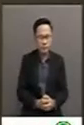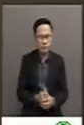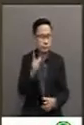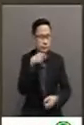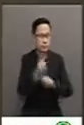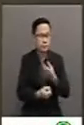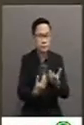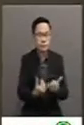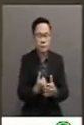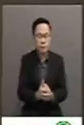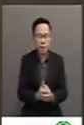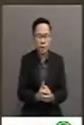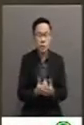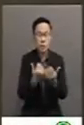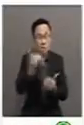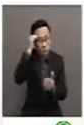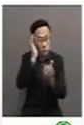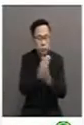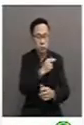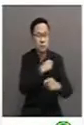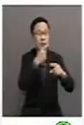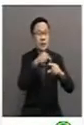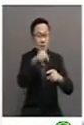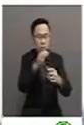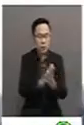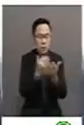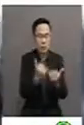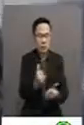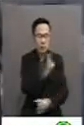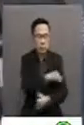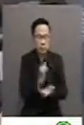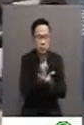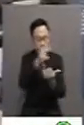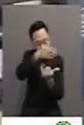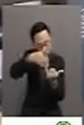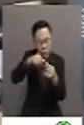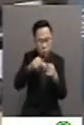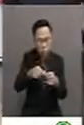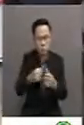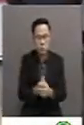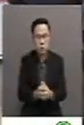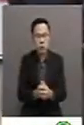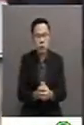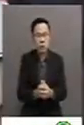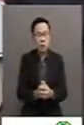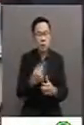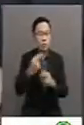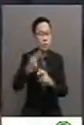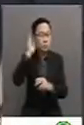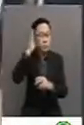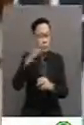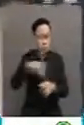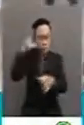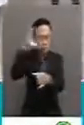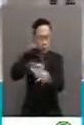หตุนะคะส่วนอาการของดาบตำรวจภูวนัยที่ถูกยิงค่ะตอนนี้ยังอยู่ในการดูแลของแพทย์อย่างใกล้ชิดส่วนนายภวดลนะคะตำร